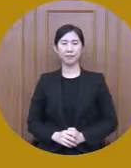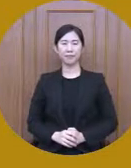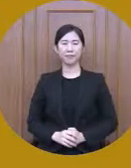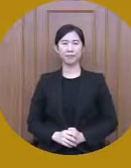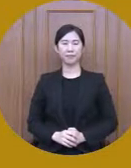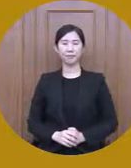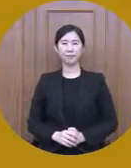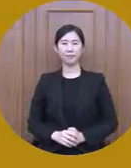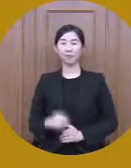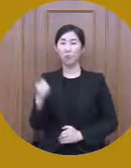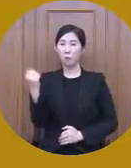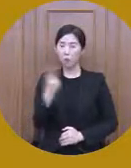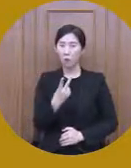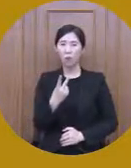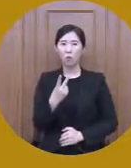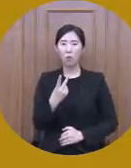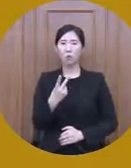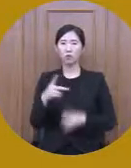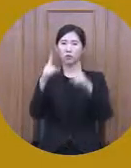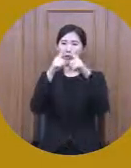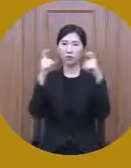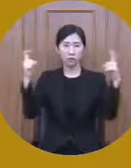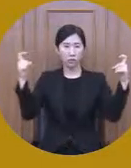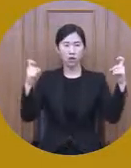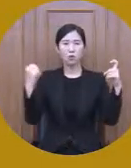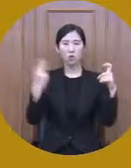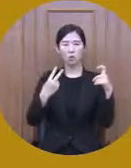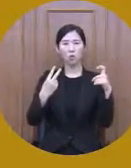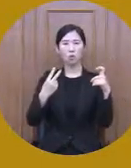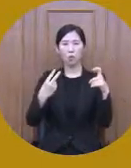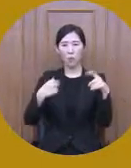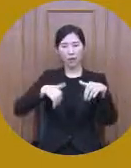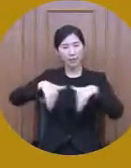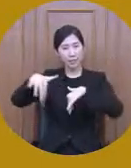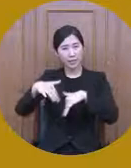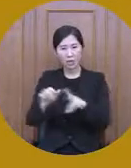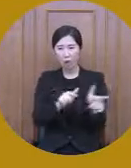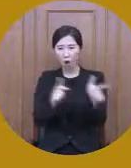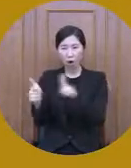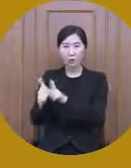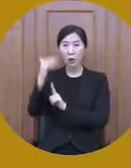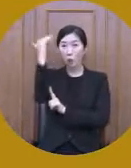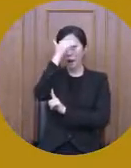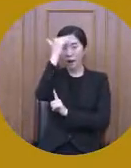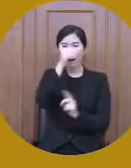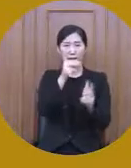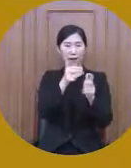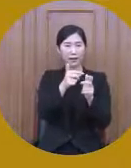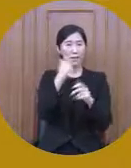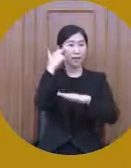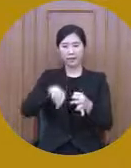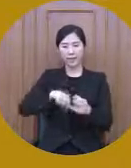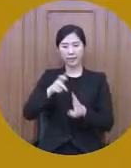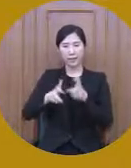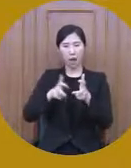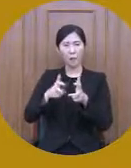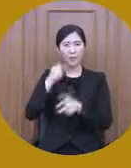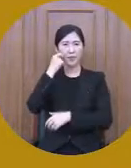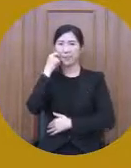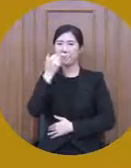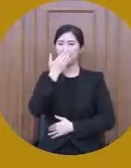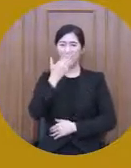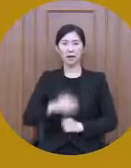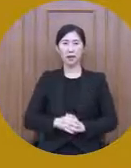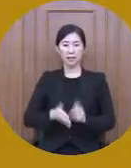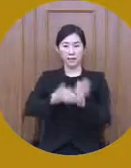마지막으로 신륵사, 여강길 등 많은 여주의 관광자원과 연계하여 관광상품이 개발될 것입니다. 시내의 차